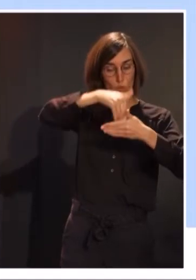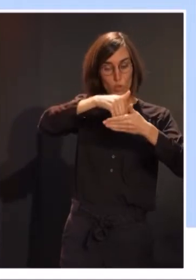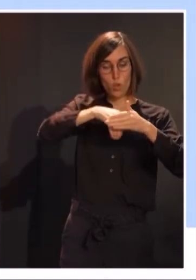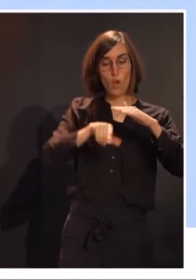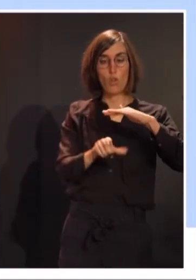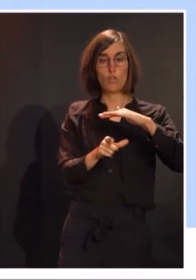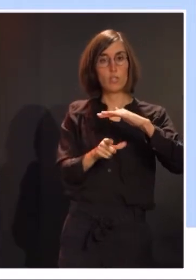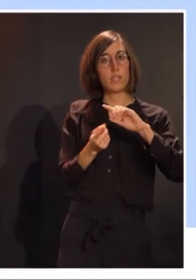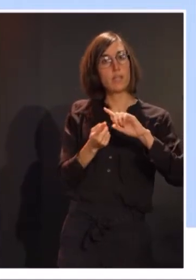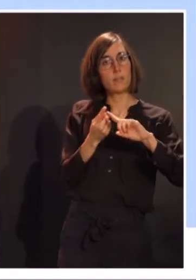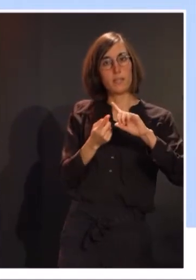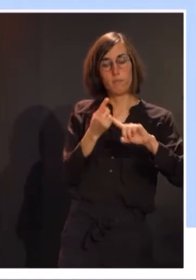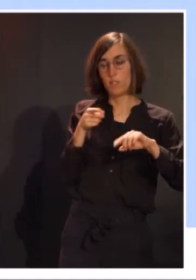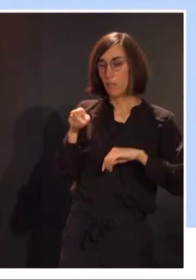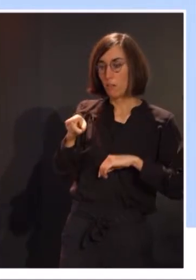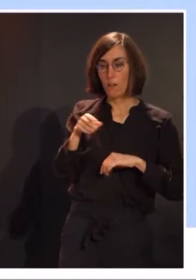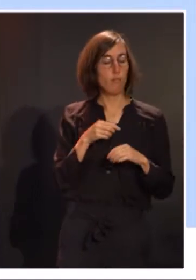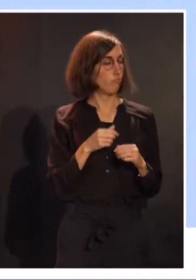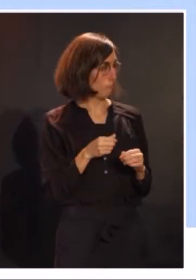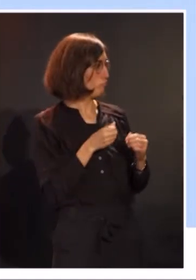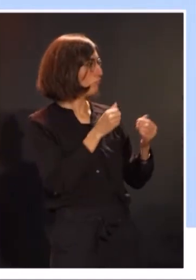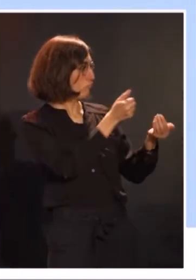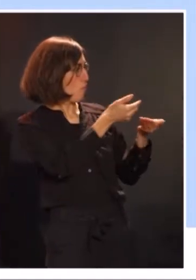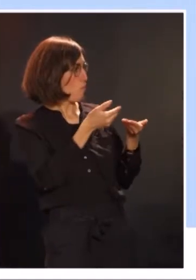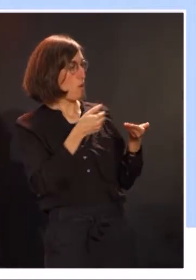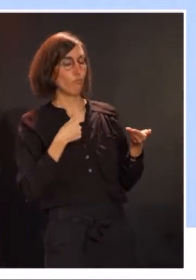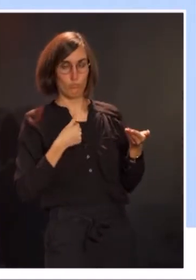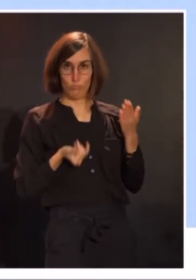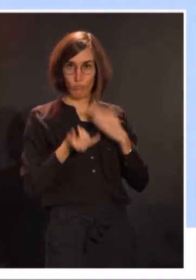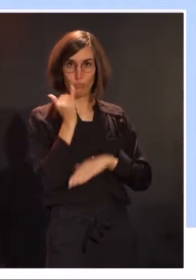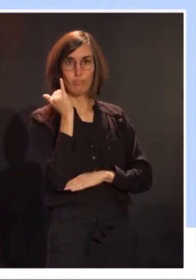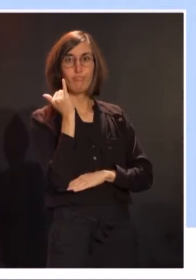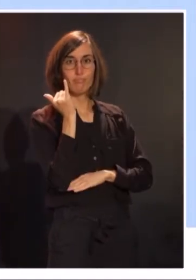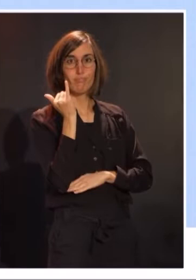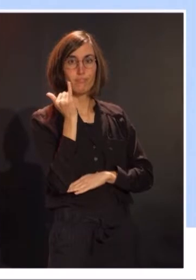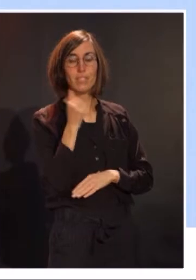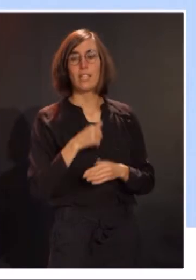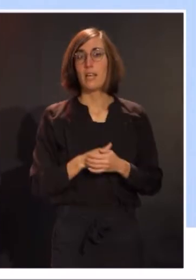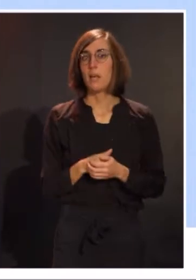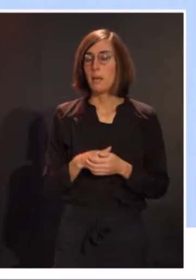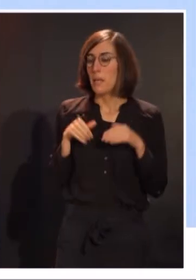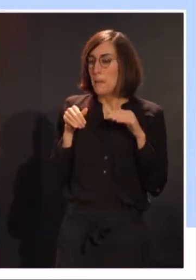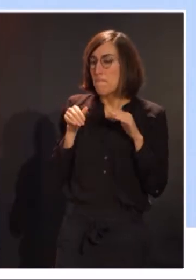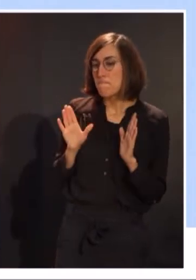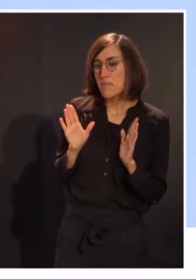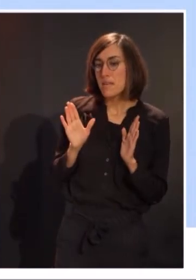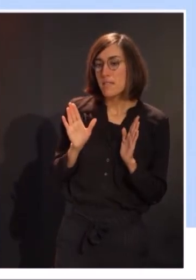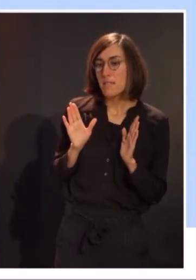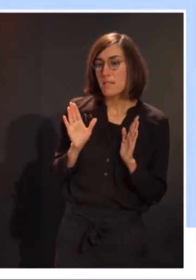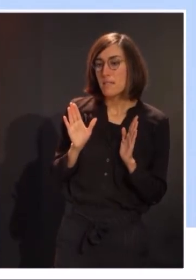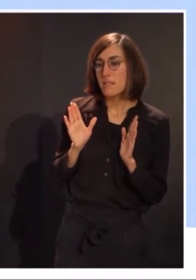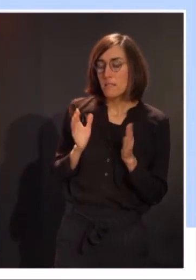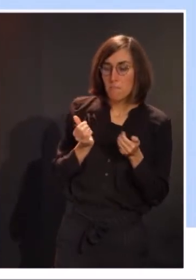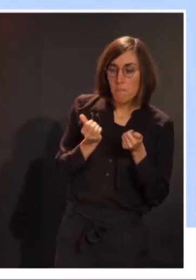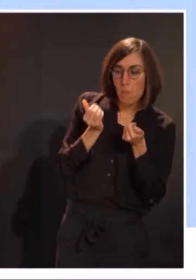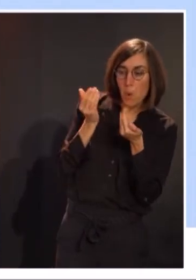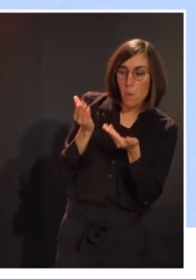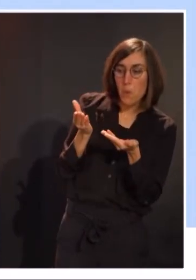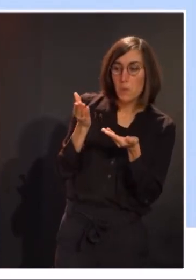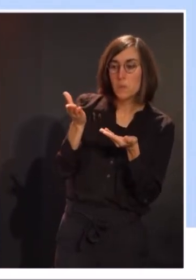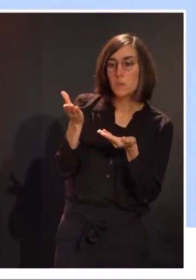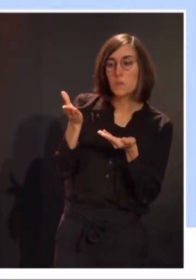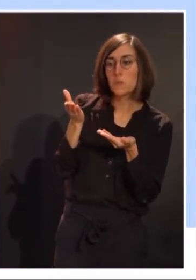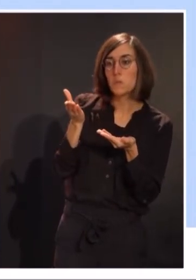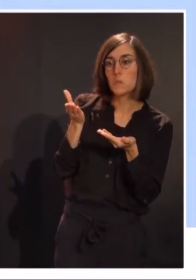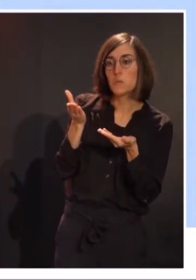à l'idée d'utiliser ce genre d'outil. Mais finalement, les essais ont montré que ce